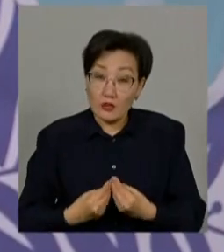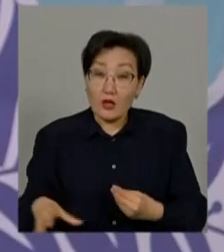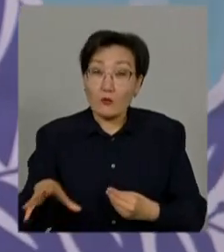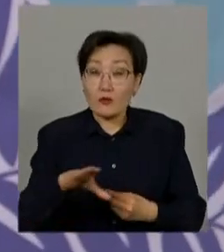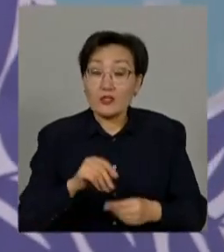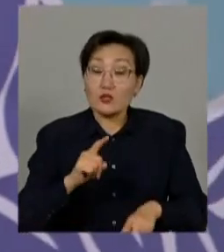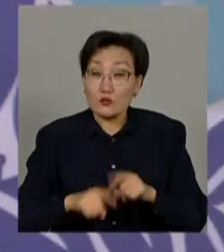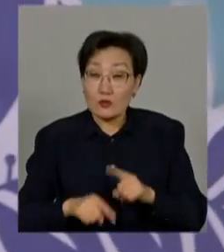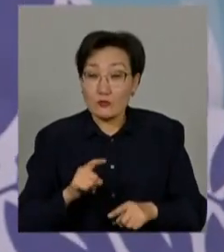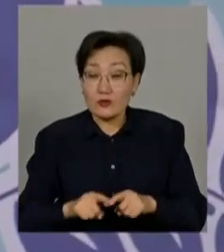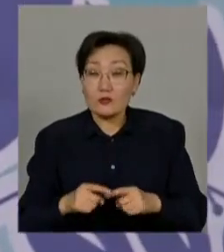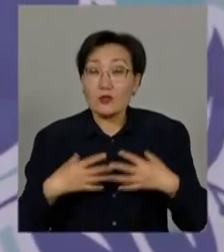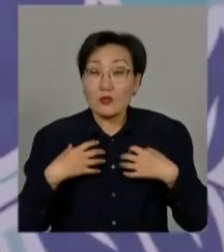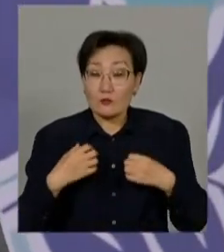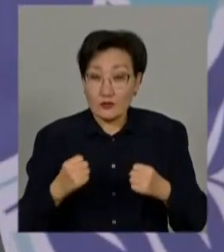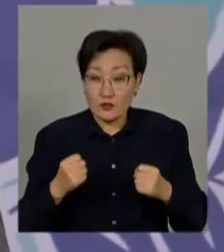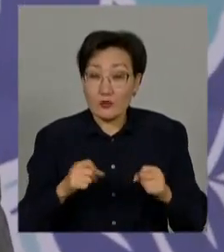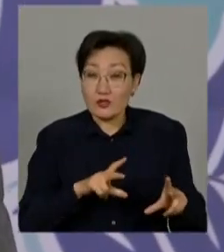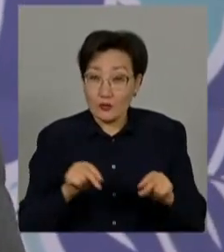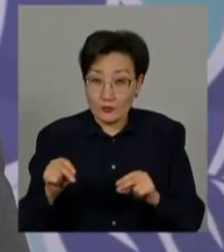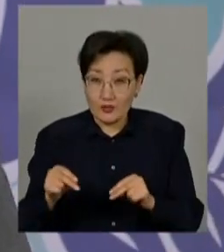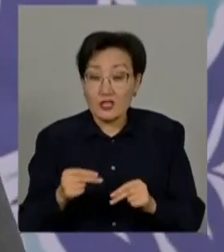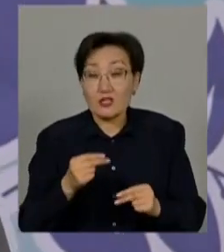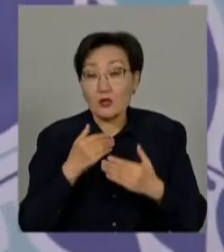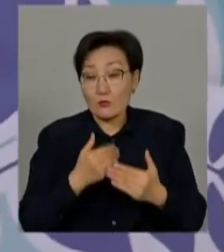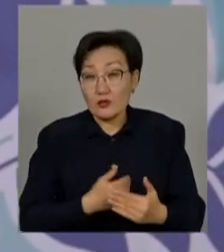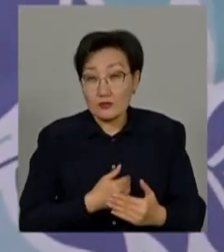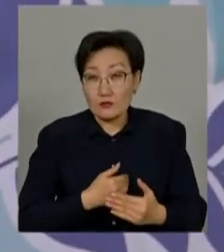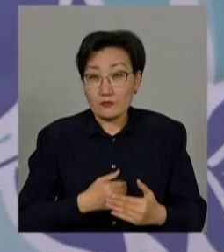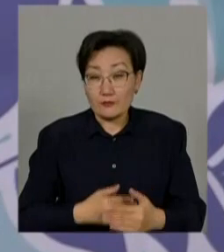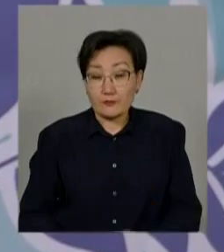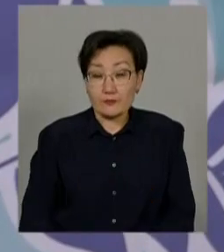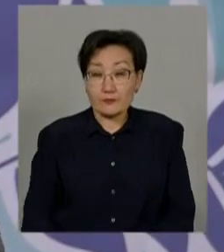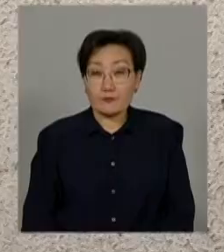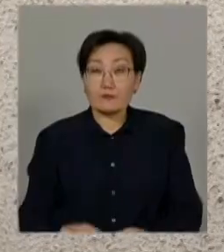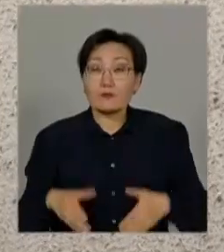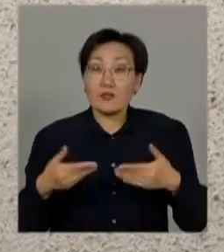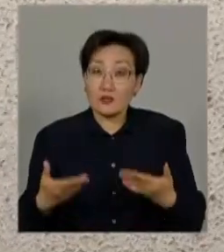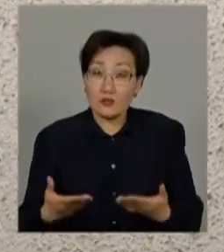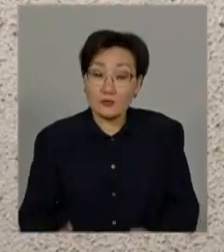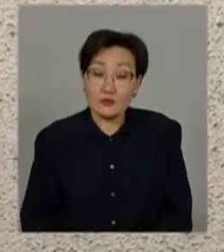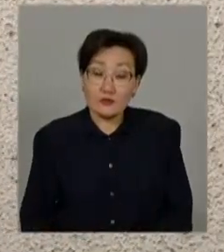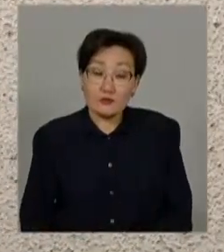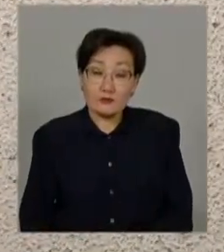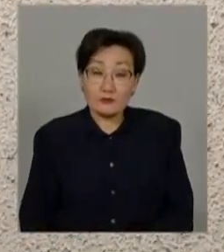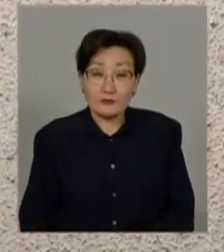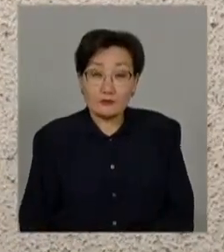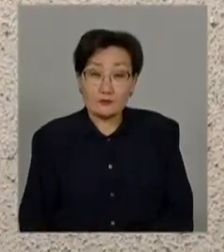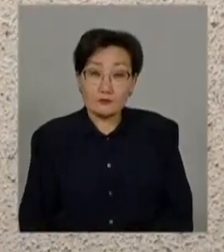туған достарына амандық, саулық, береке, бірлік тілеймін. Еліміз аман болсын. Құтты болсын.